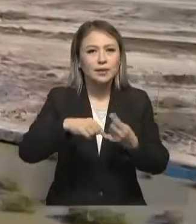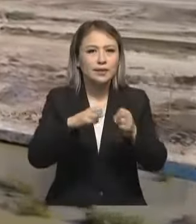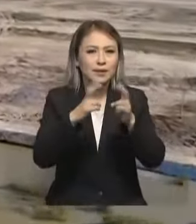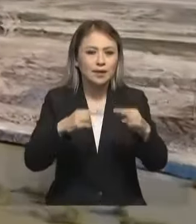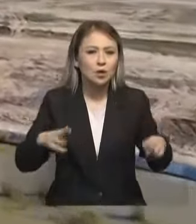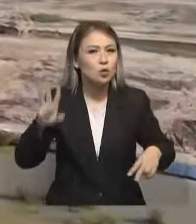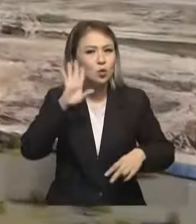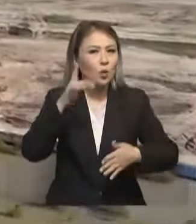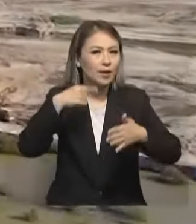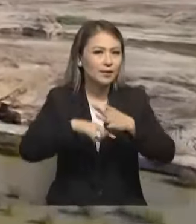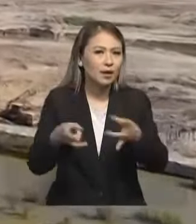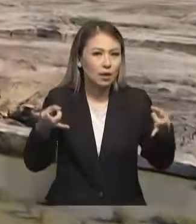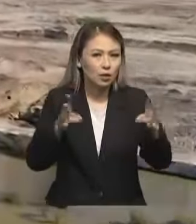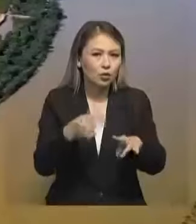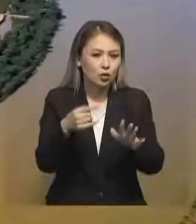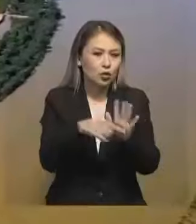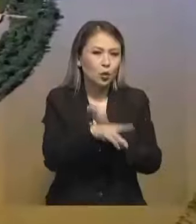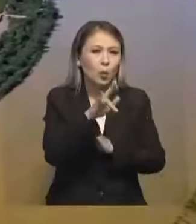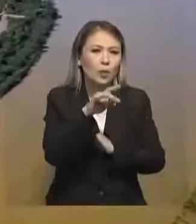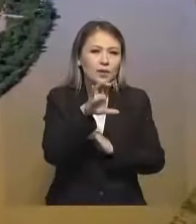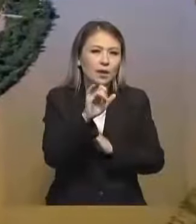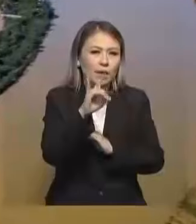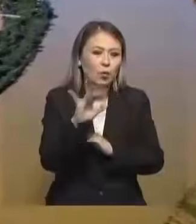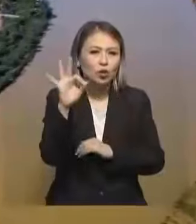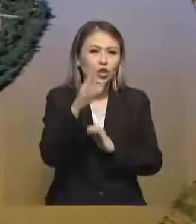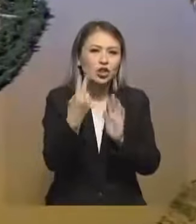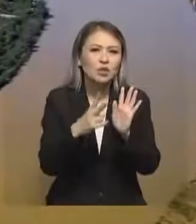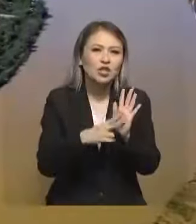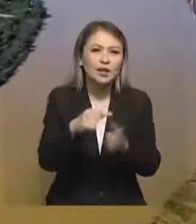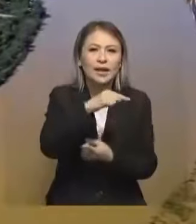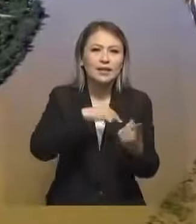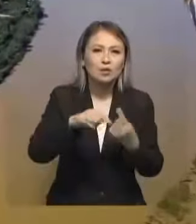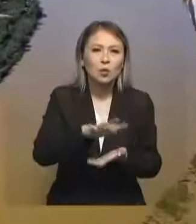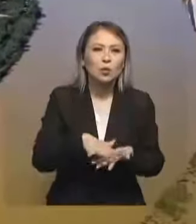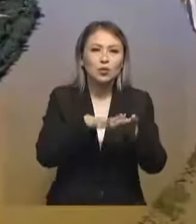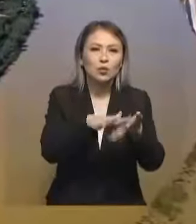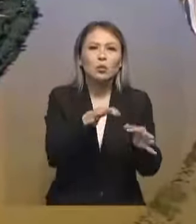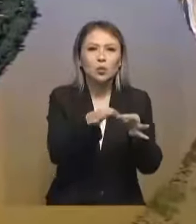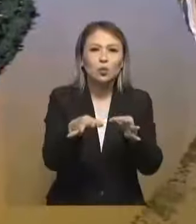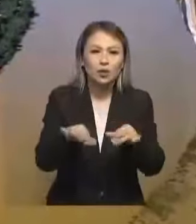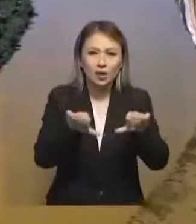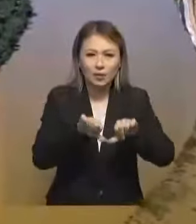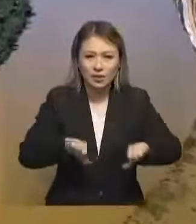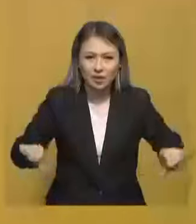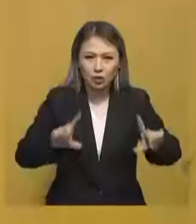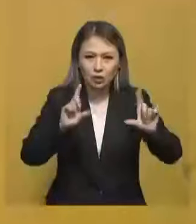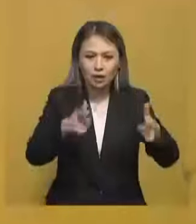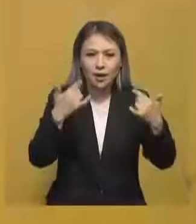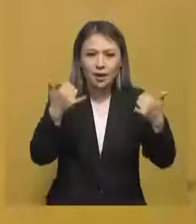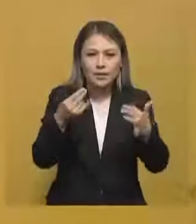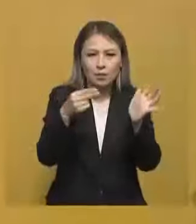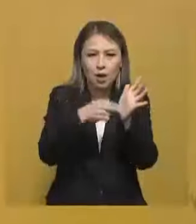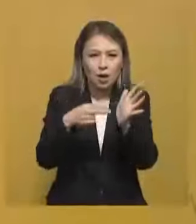жуық кәсіпкерлік нысаны су астында қалған. Соның ішінде құлсары бойынша 27 кәсіпкердің өтінімі өңірлік комиссияға